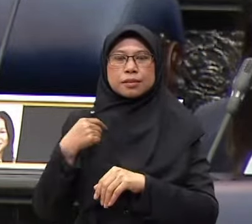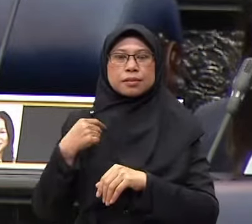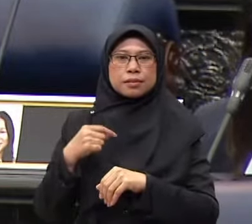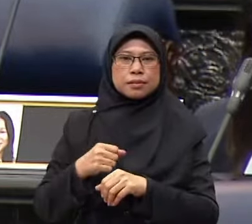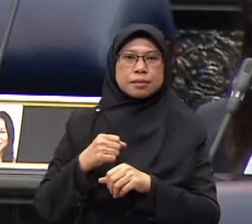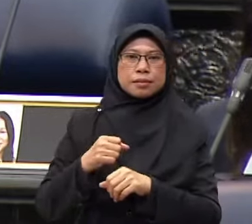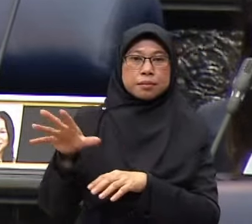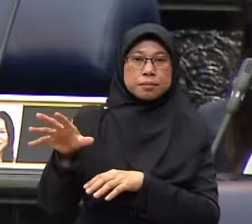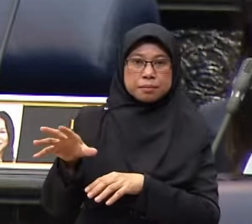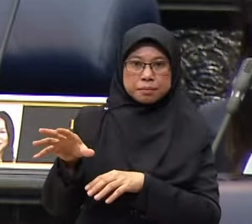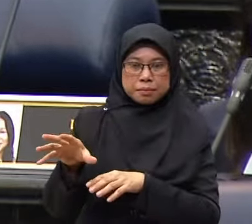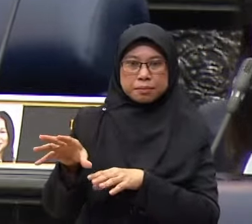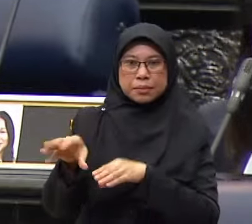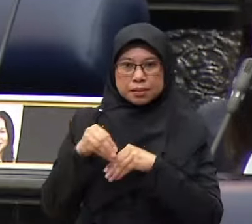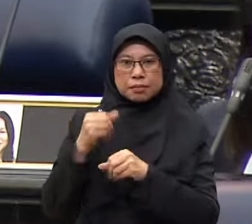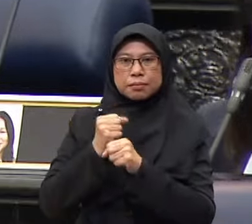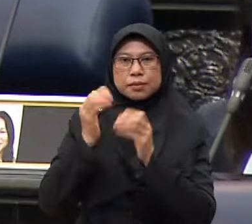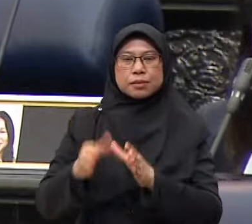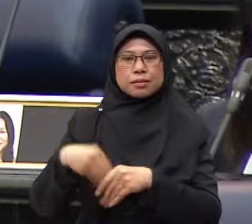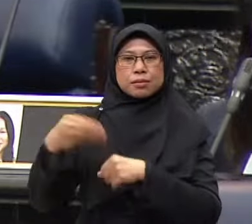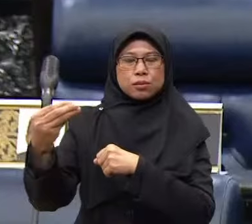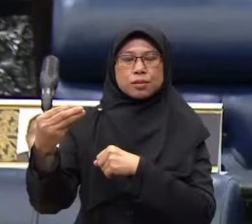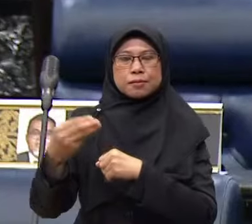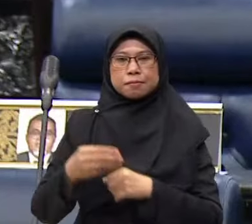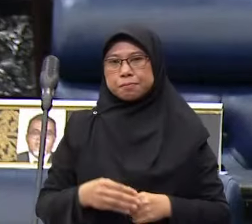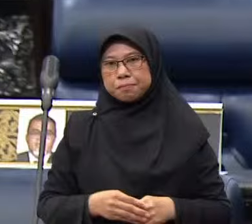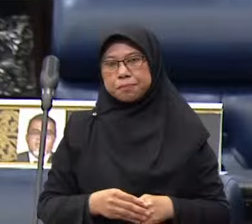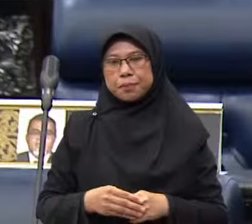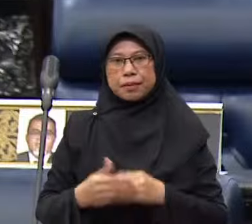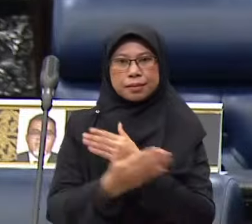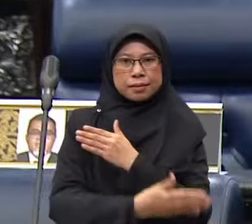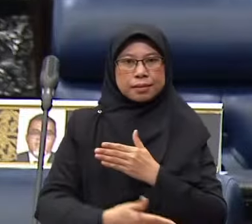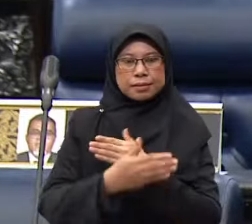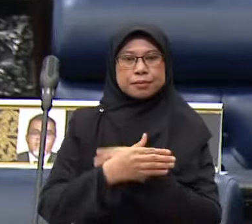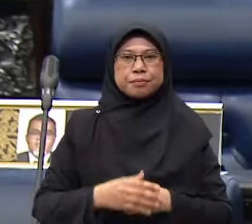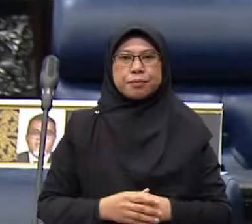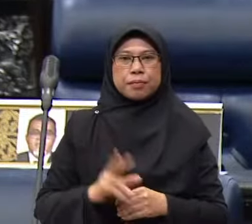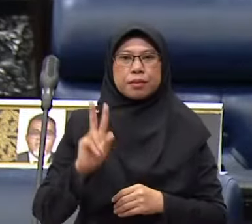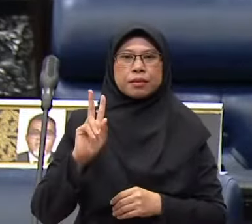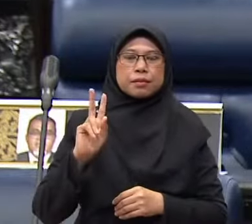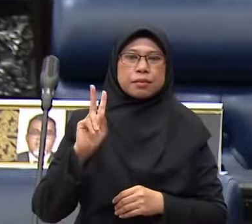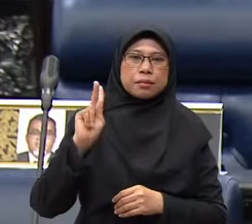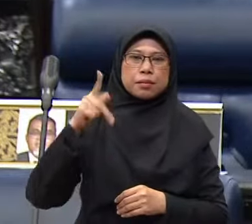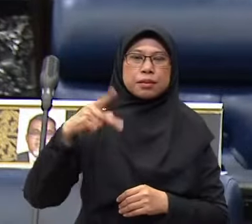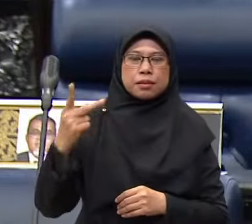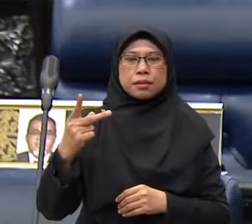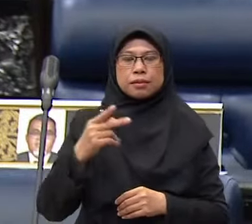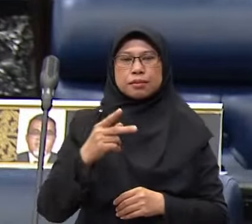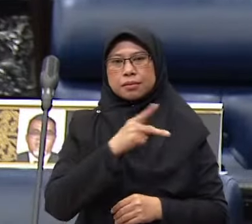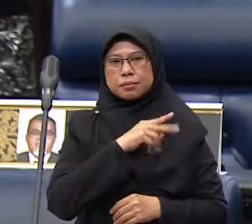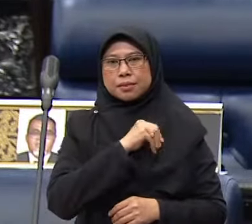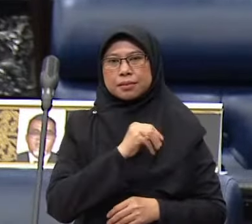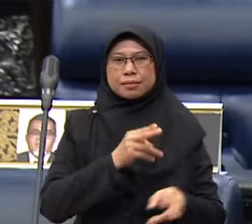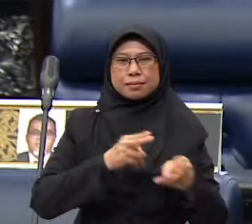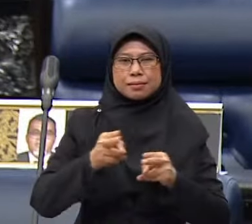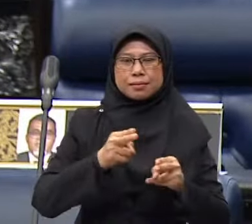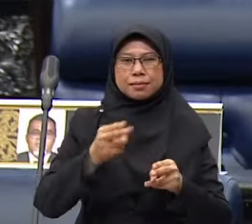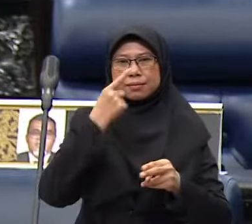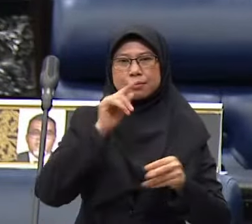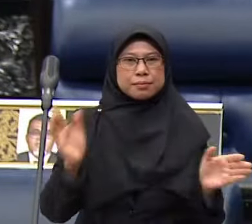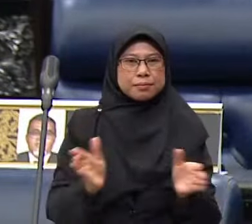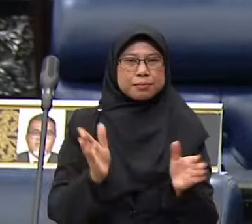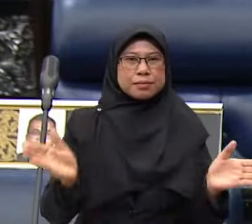Terima kasih yang berhormat menteri ya pihak Kementerian KPK ini kita sentiasa prihatin dan berusaha untuk